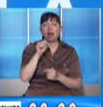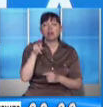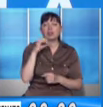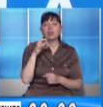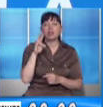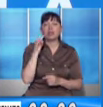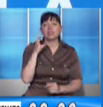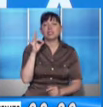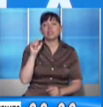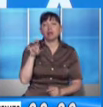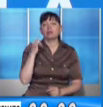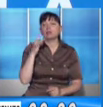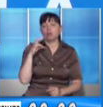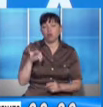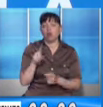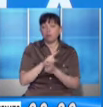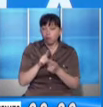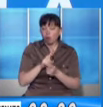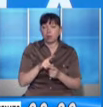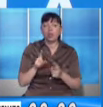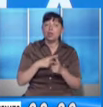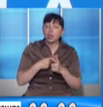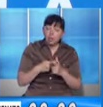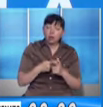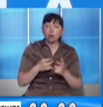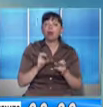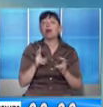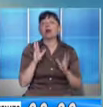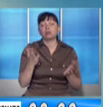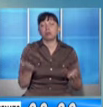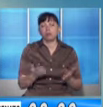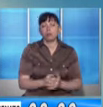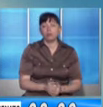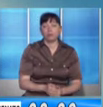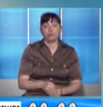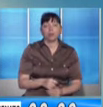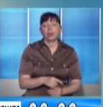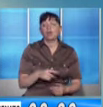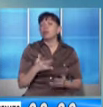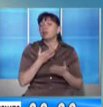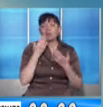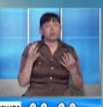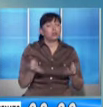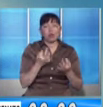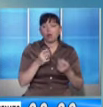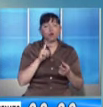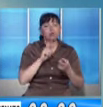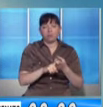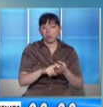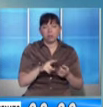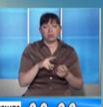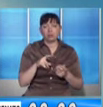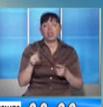mai întâi o reformă pentru a gestiona mai bine acești bani? Nu este nicio legătură între acești bani și reforma